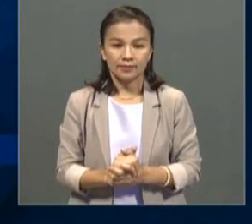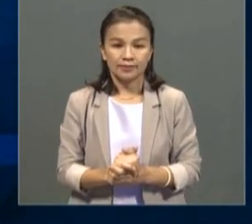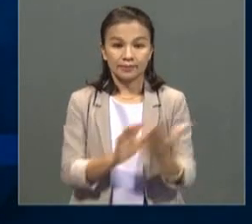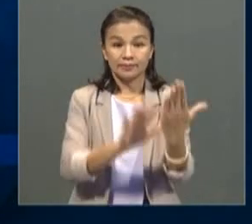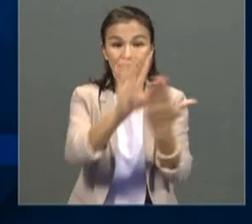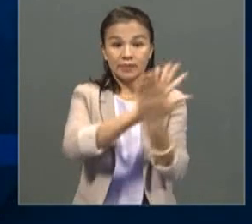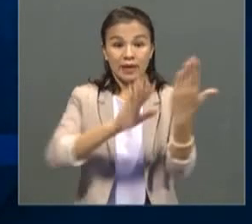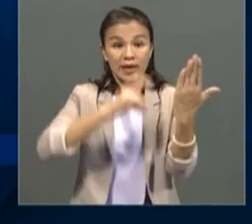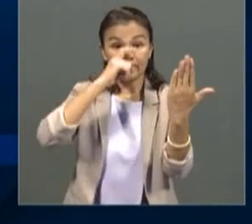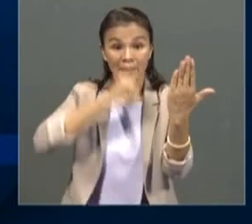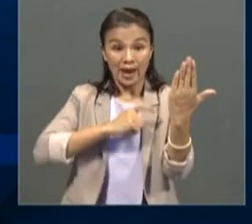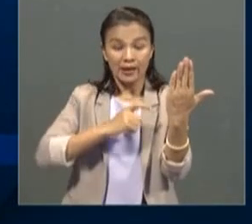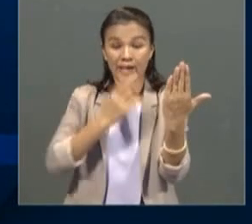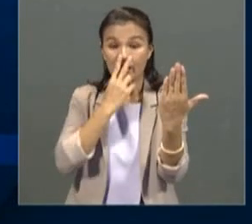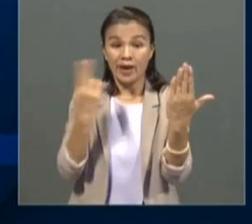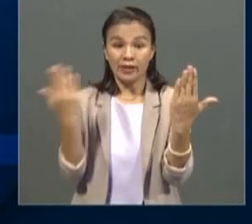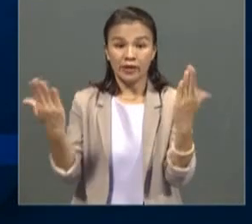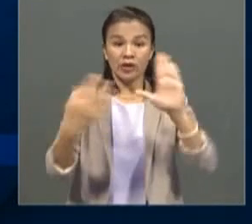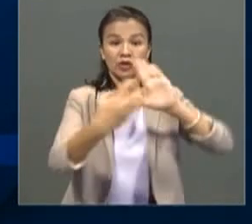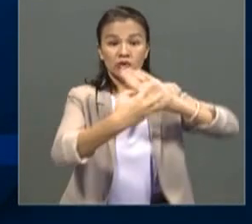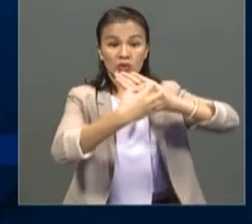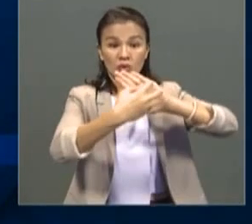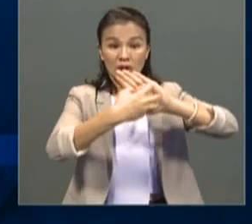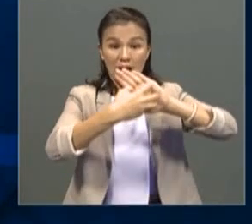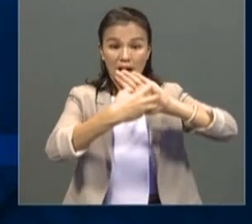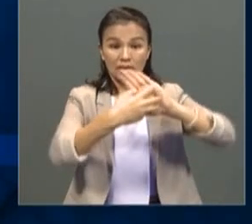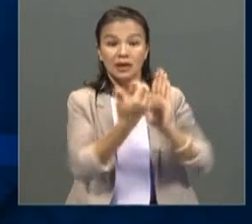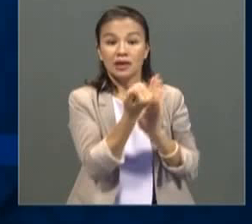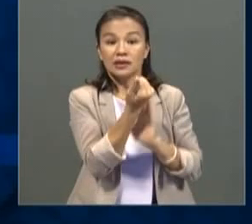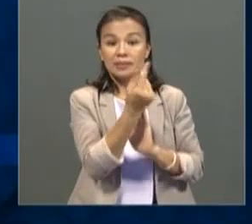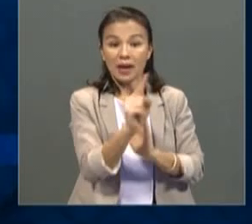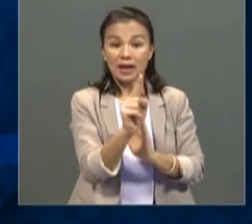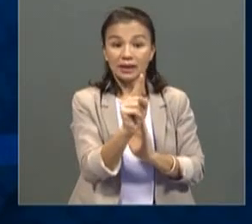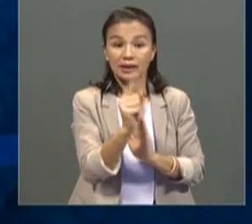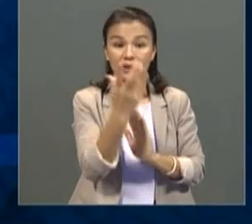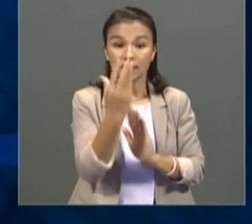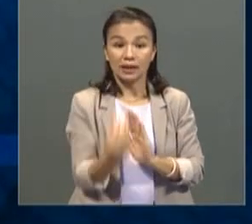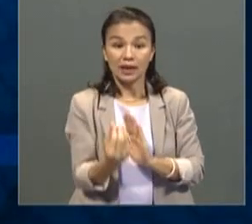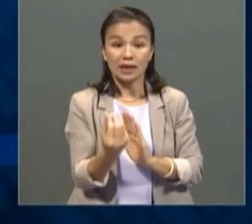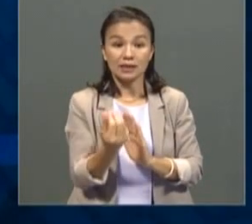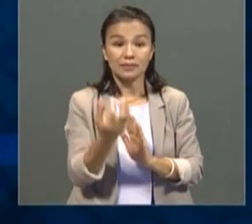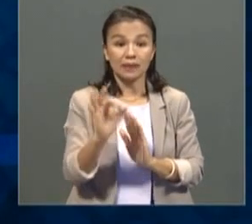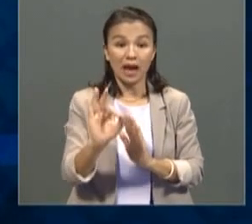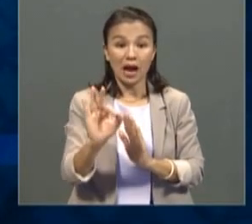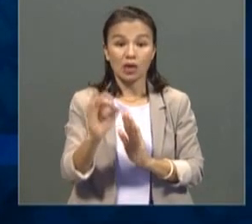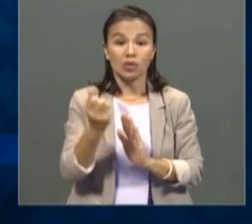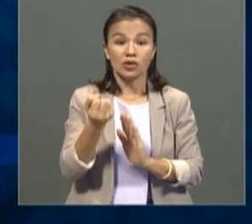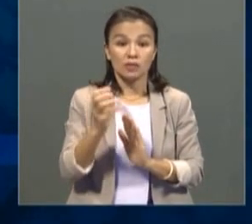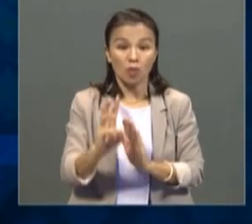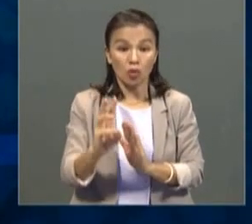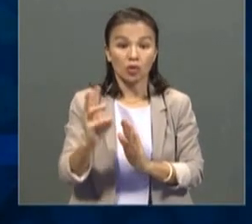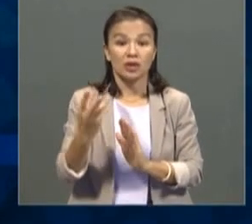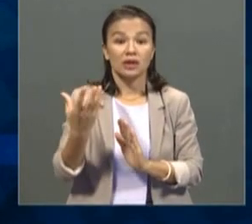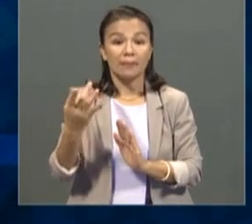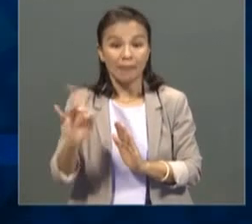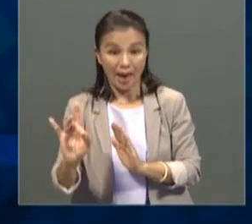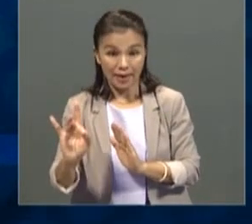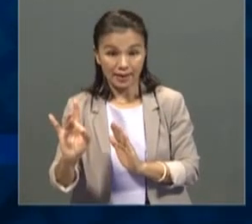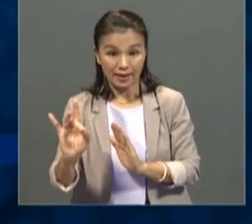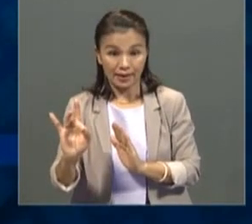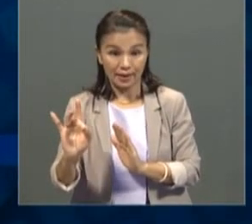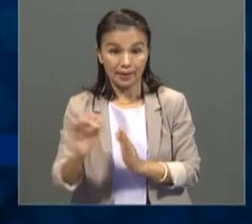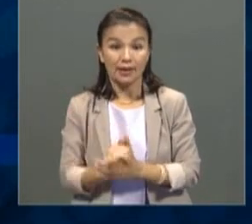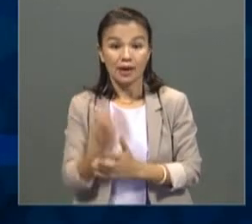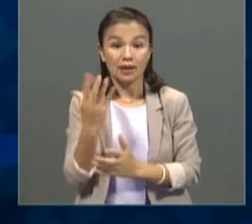สุลูชีท้ายในงานมาบอกเลี้ยจ้าเนาะเลี้ยมีบังมาสุลูชีปกุศลับสาสุสักกุขยันเนา